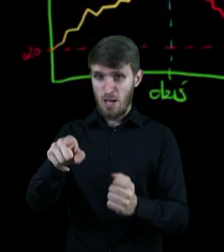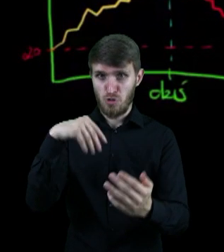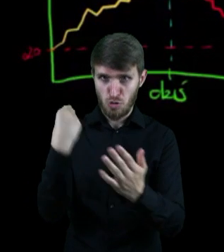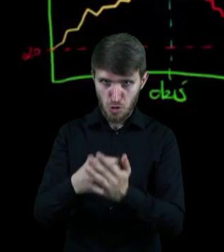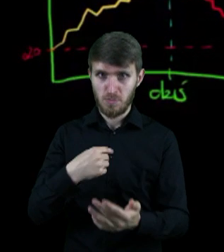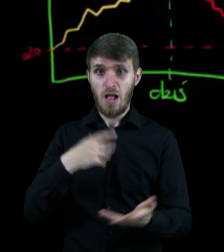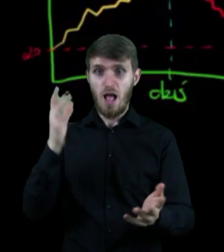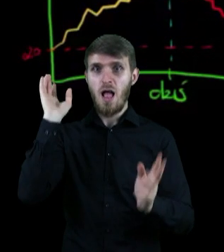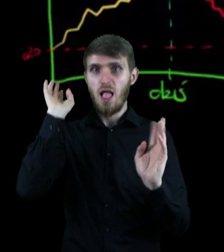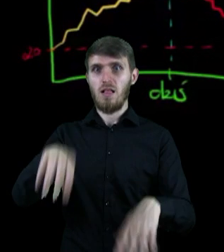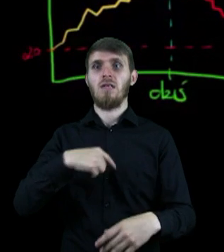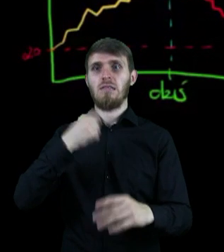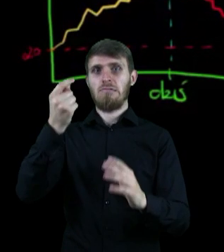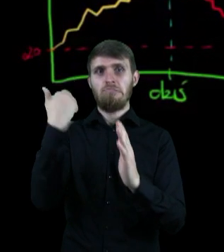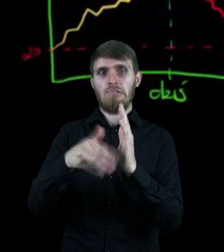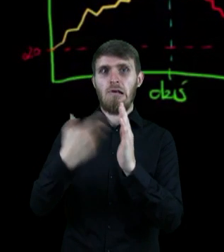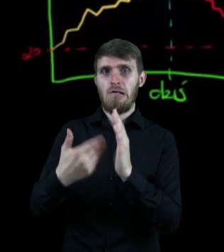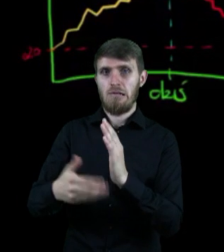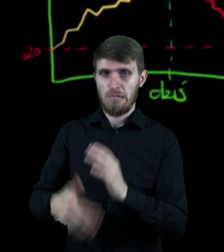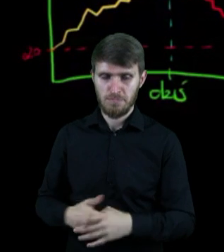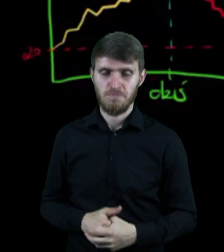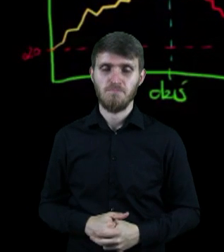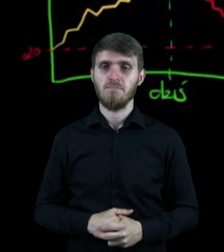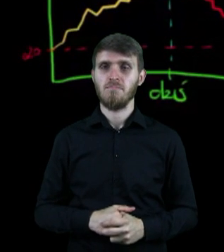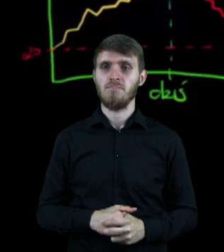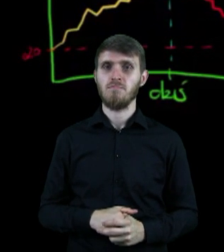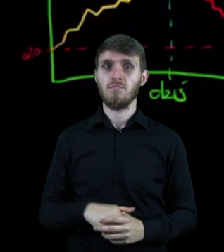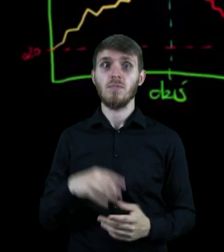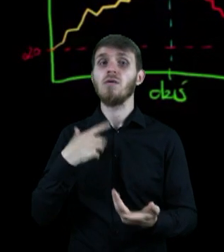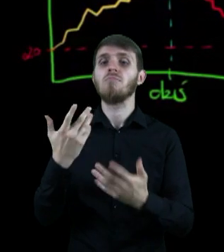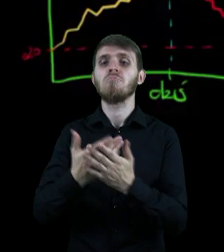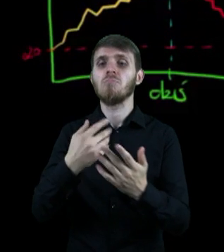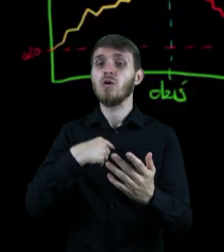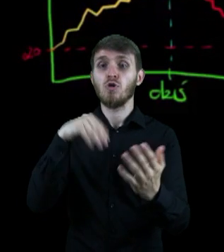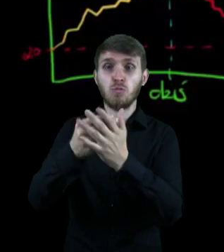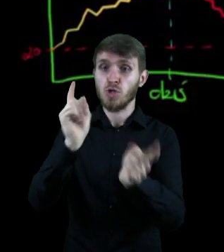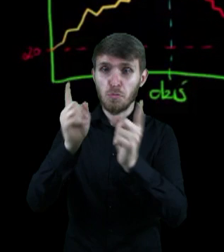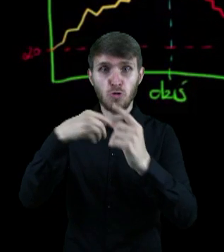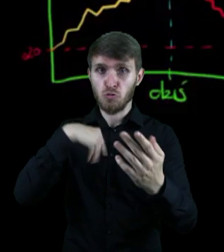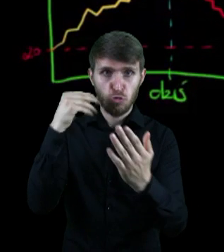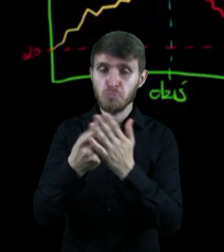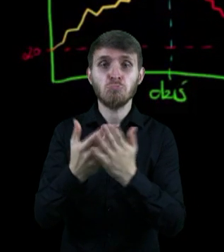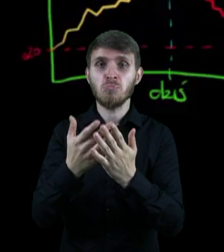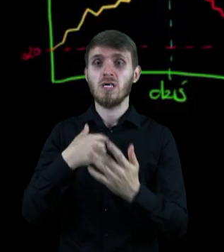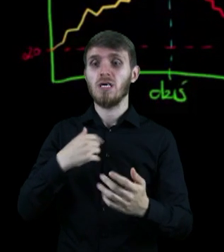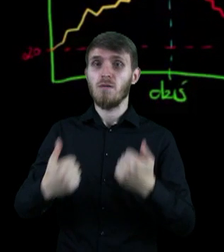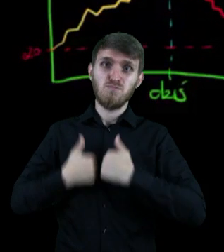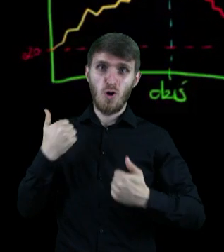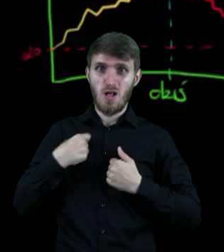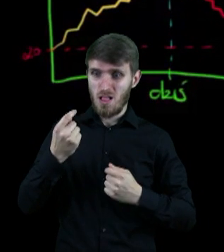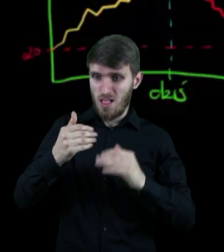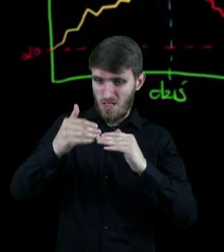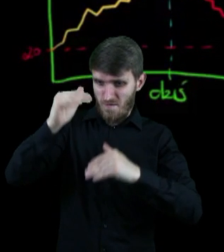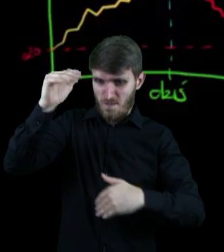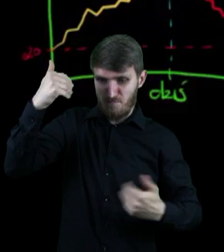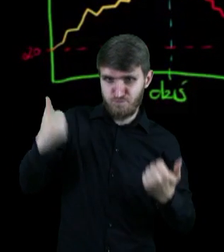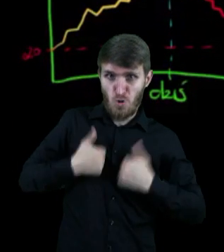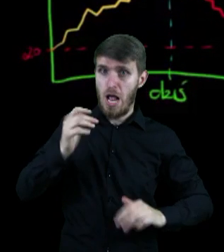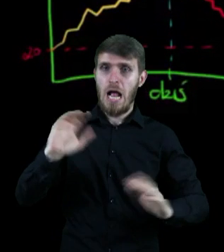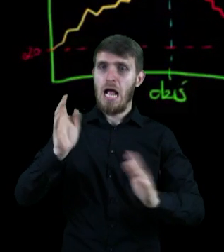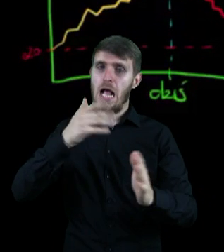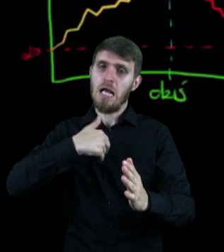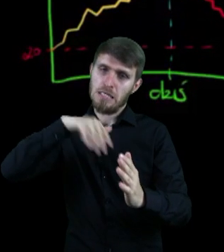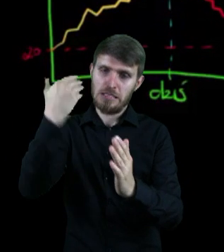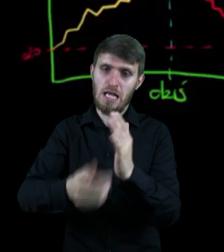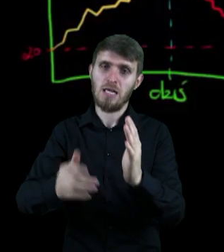Wówczas kupujecie te akcje i nagle zobaczycie, patrzycie, że tracicie, związku z czym kupujecie te akcje, żeby ograniczać